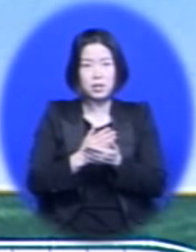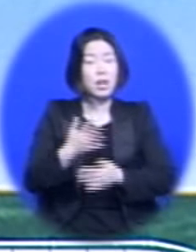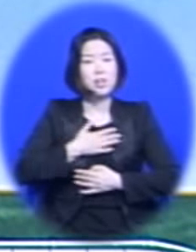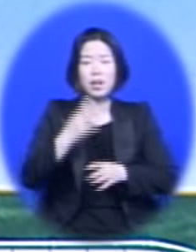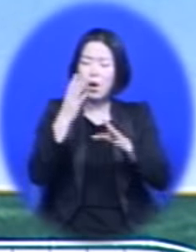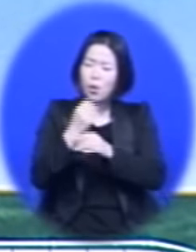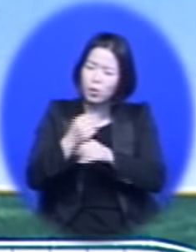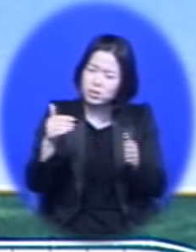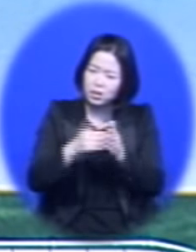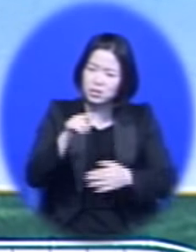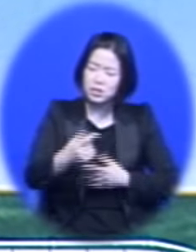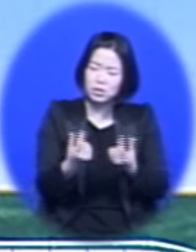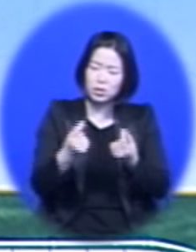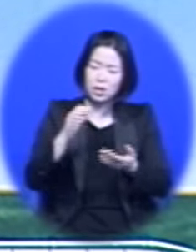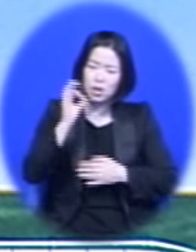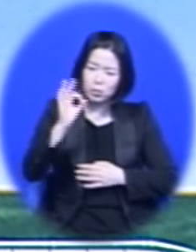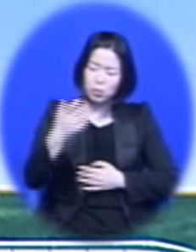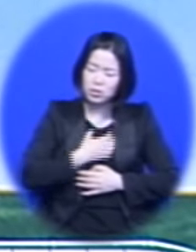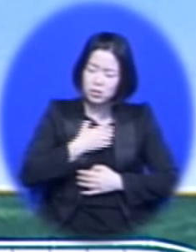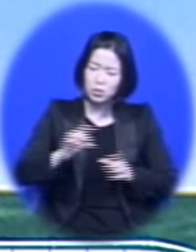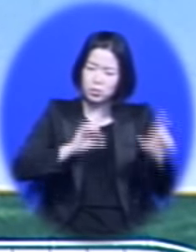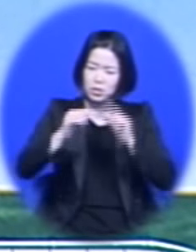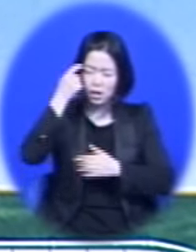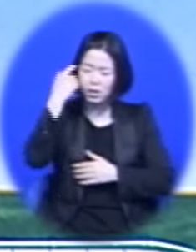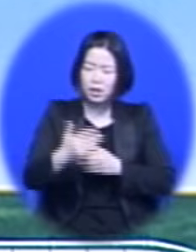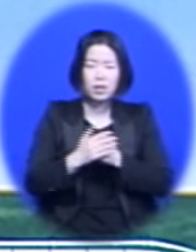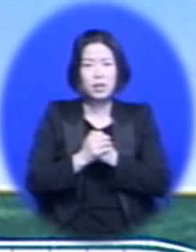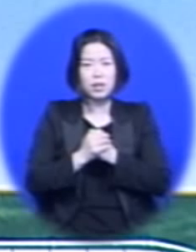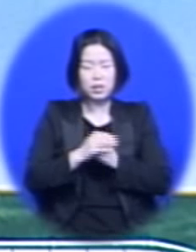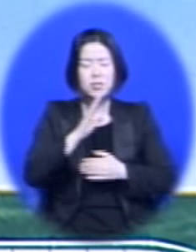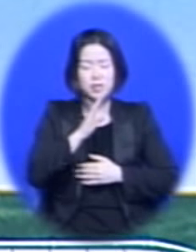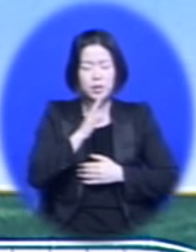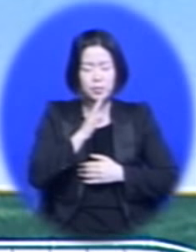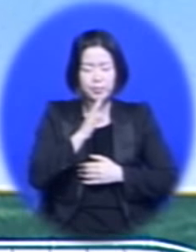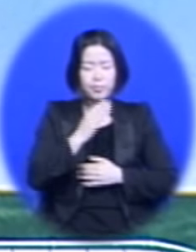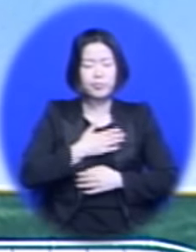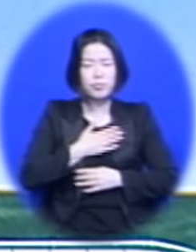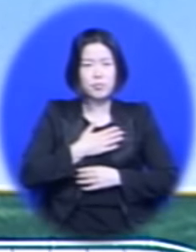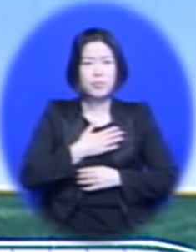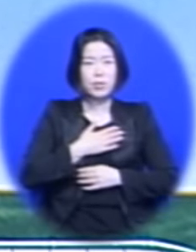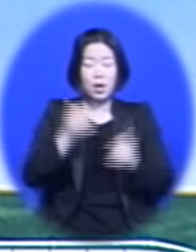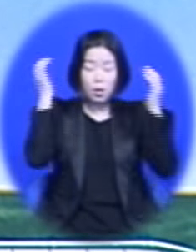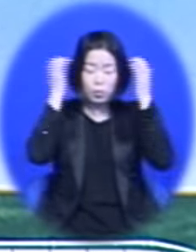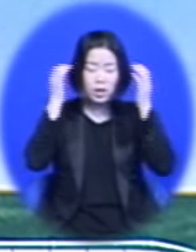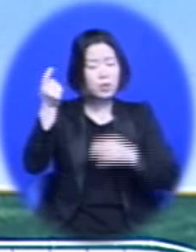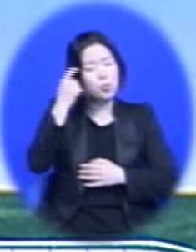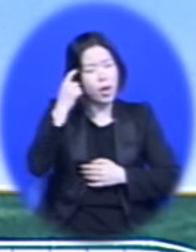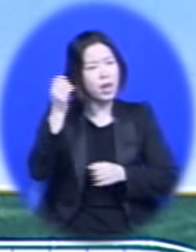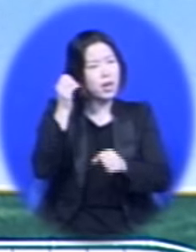내가 언제까지 이렇게 돈 걱정하고 살 거야, 그래 내가 왜 고난을